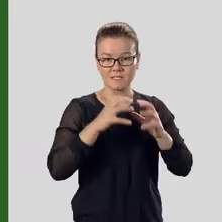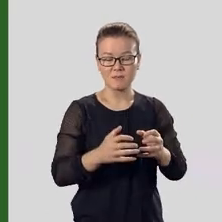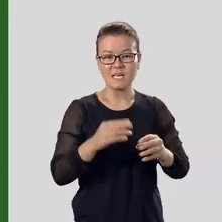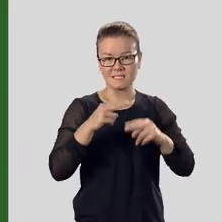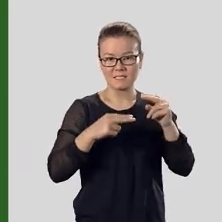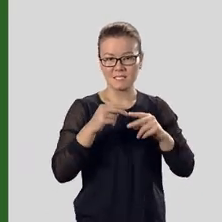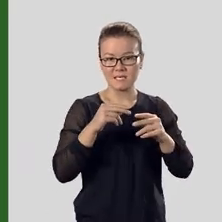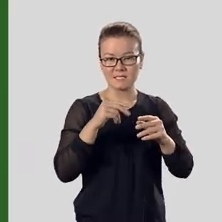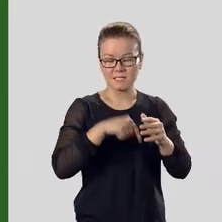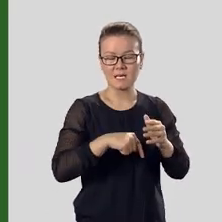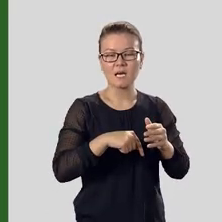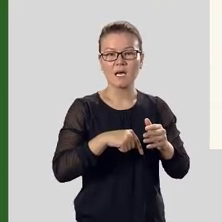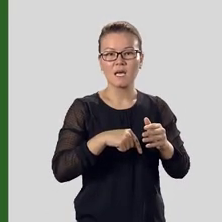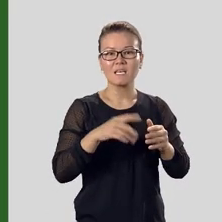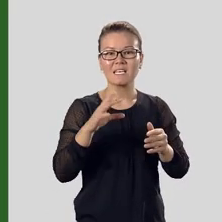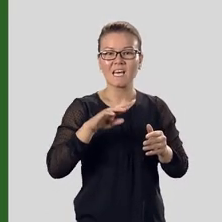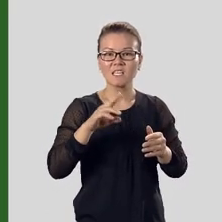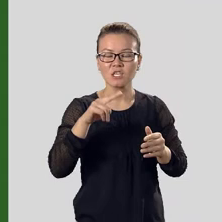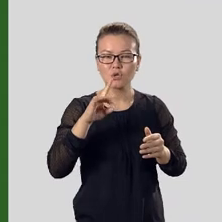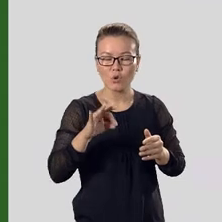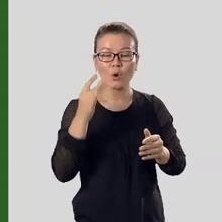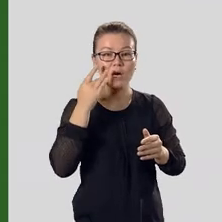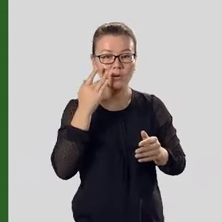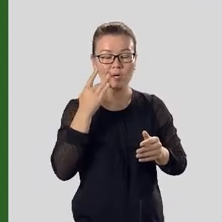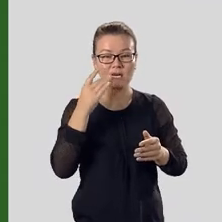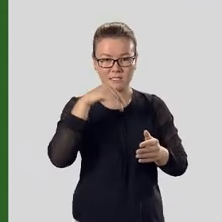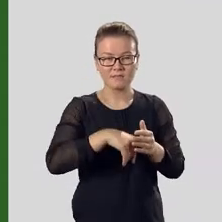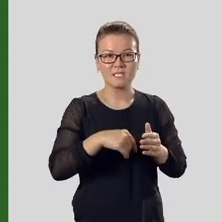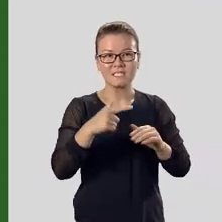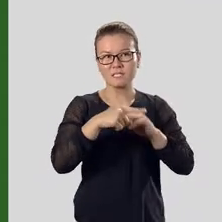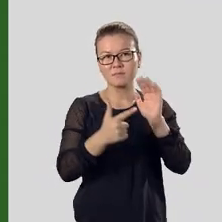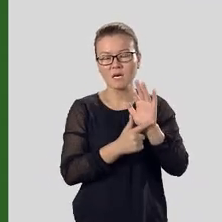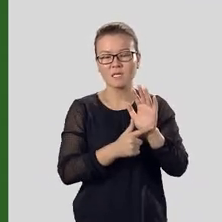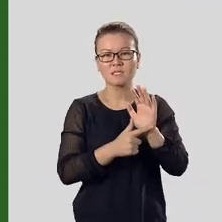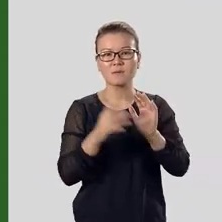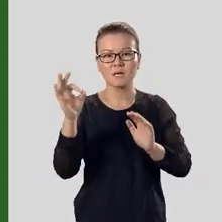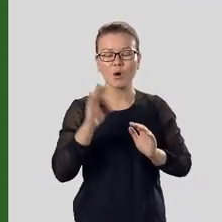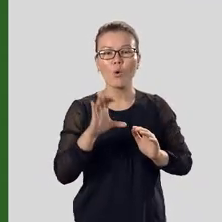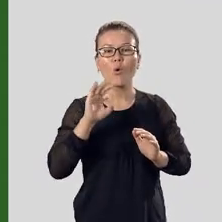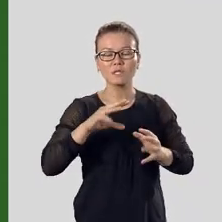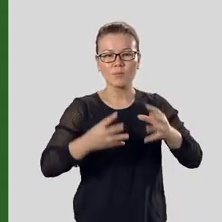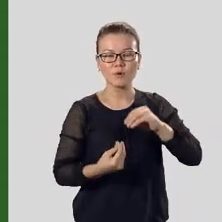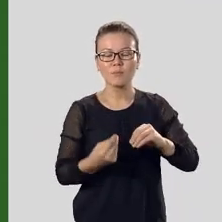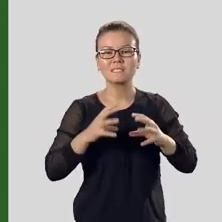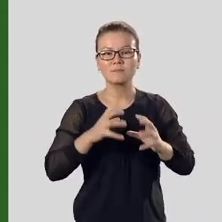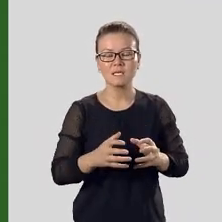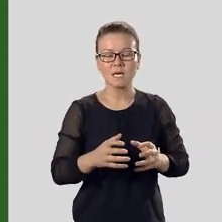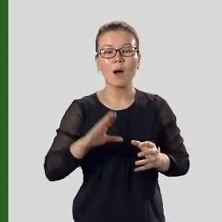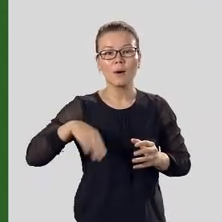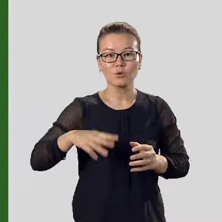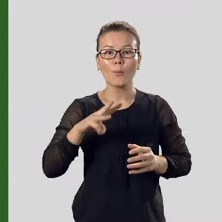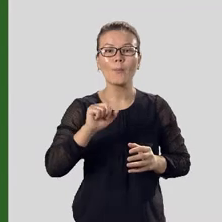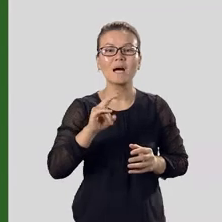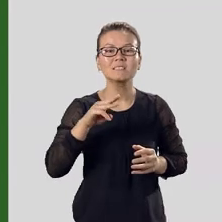Земля состоит из ядра, которое составляет 17% от объема Земли. Затем следует